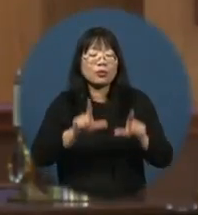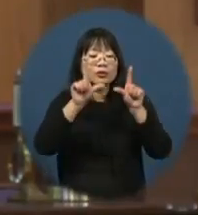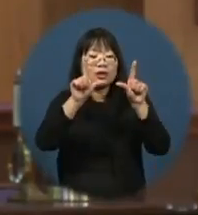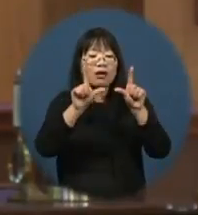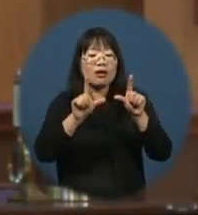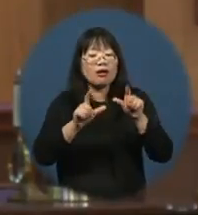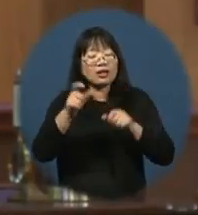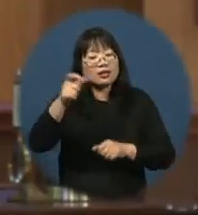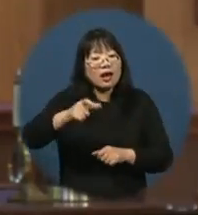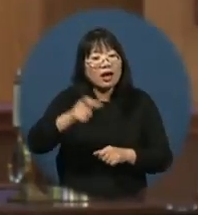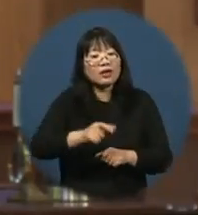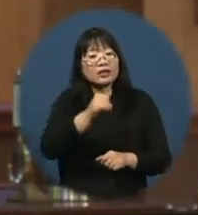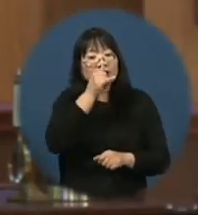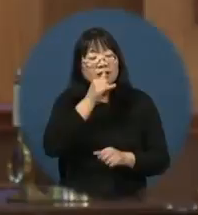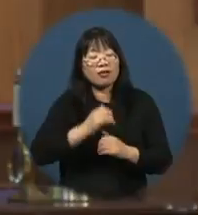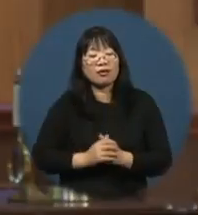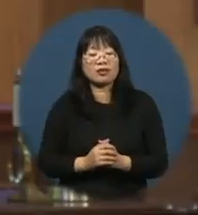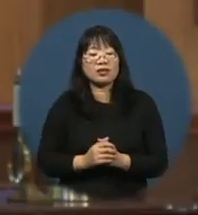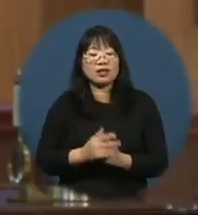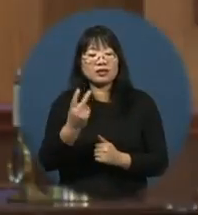2035년을 유독 강조하시더라고요.